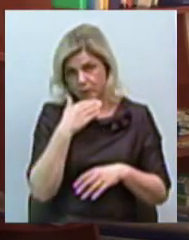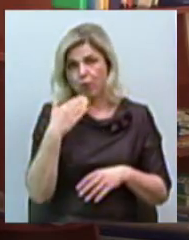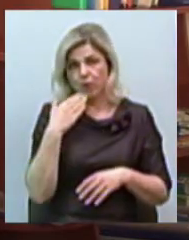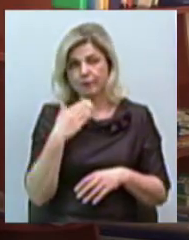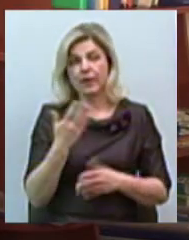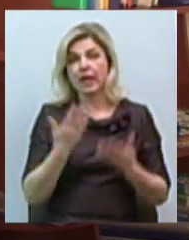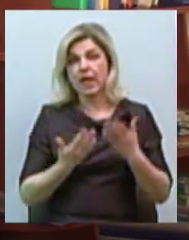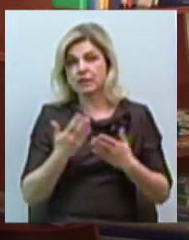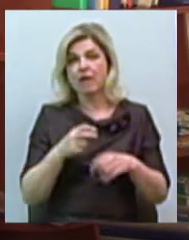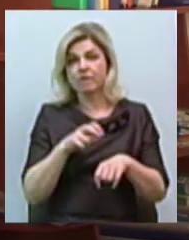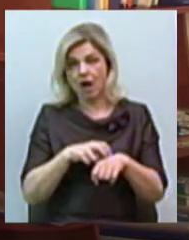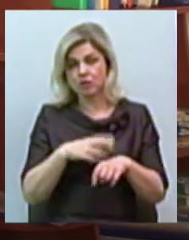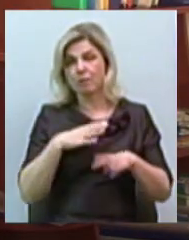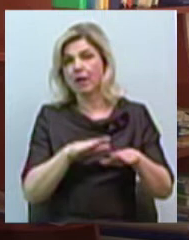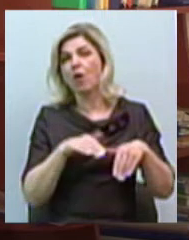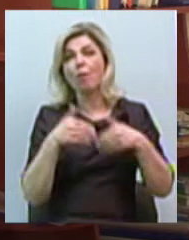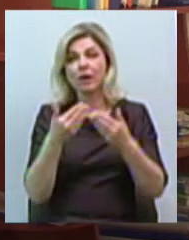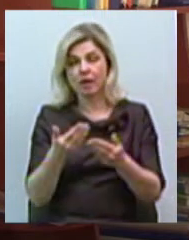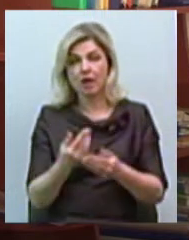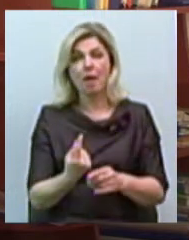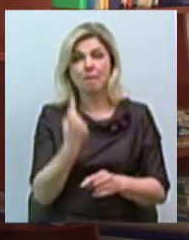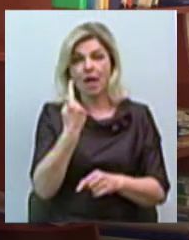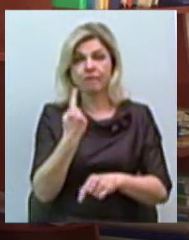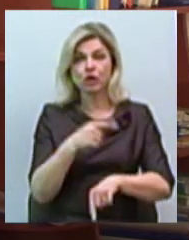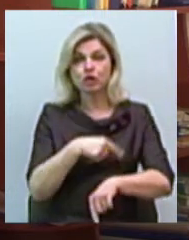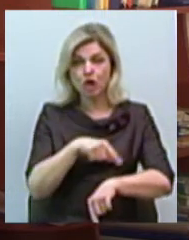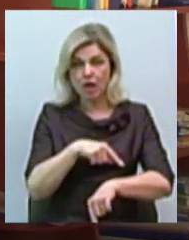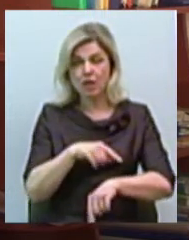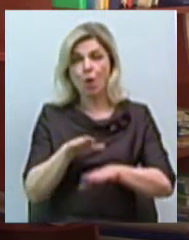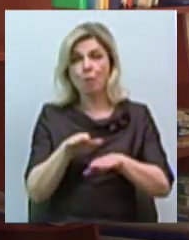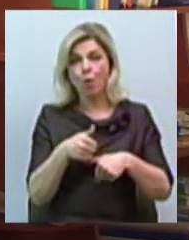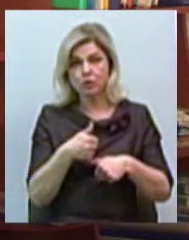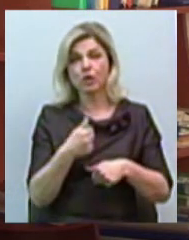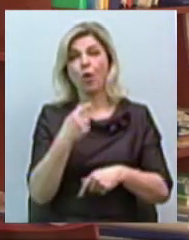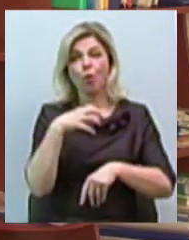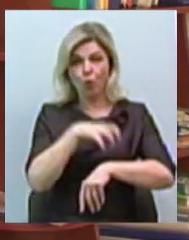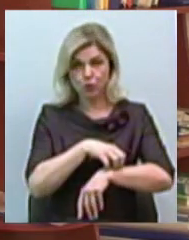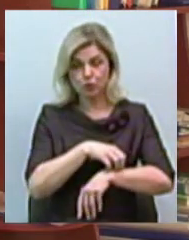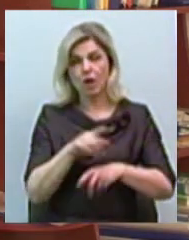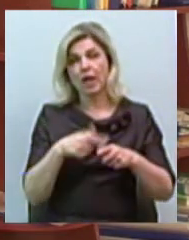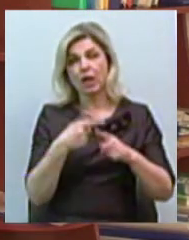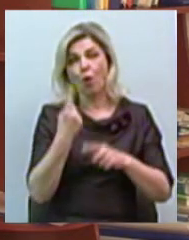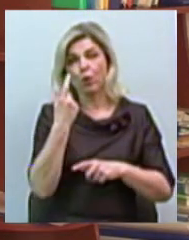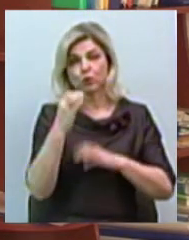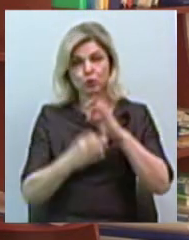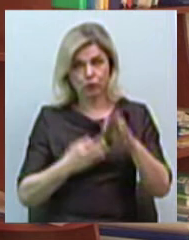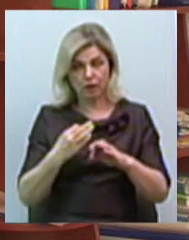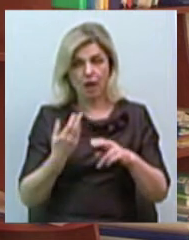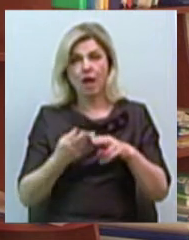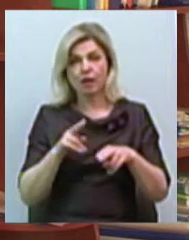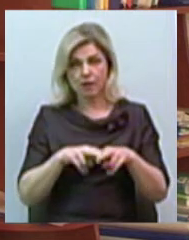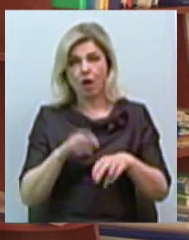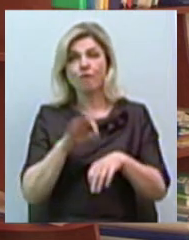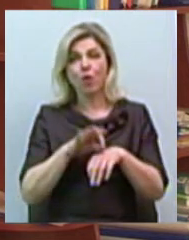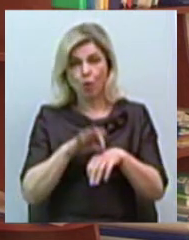до лікаря було в перші години або в першу добу після укусу, то ця хвороба